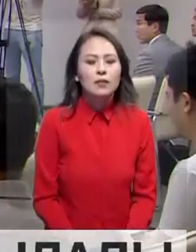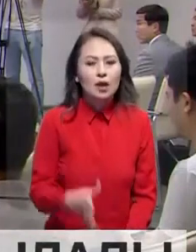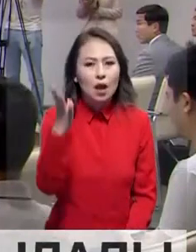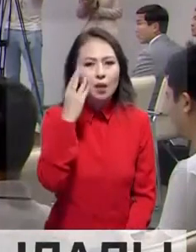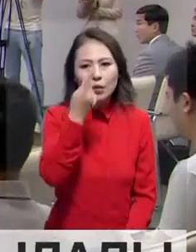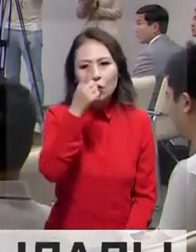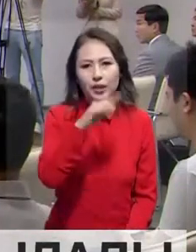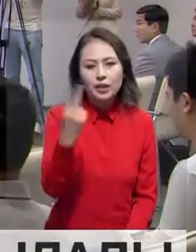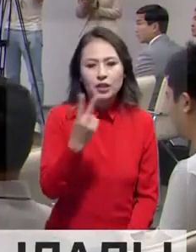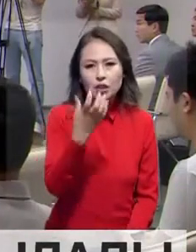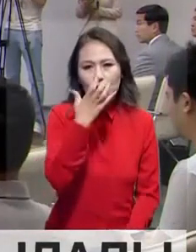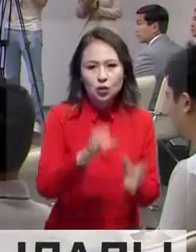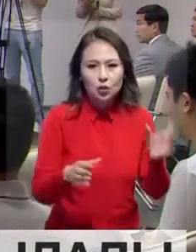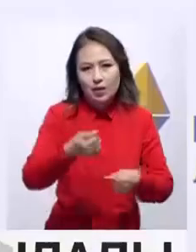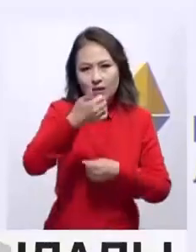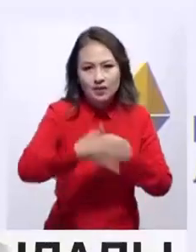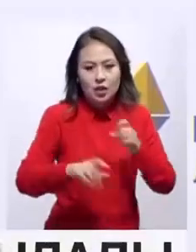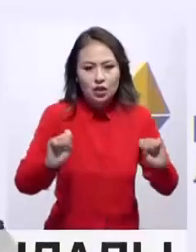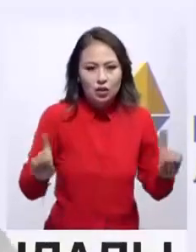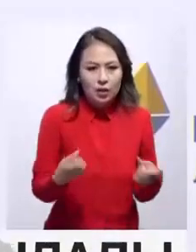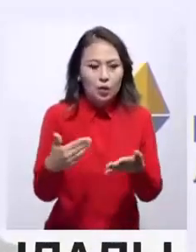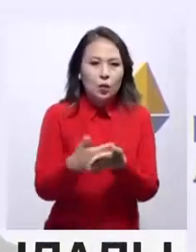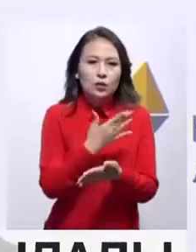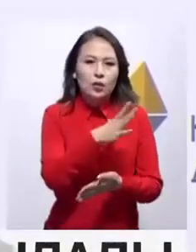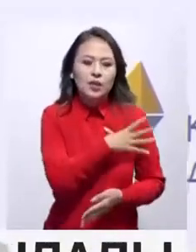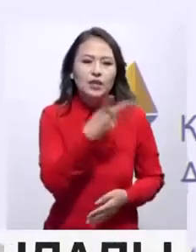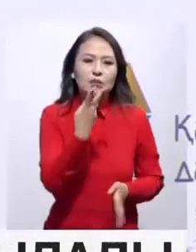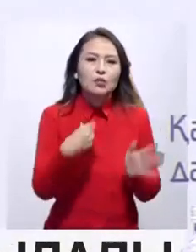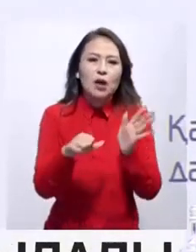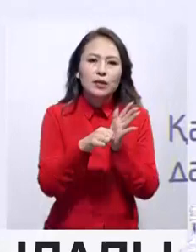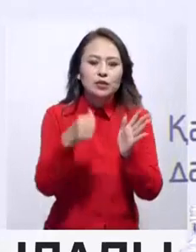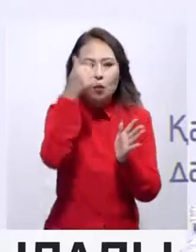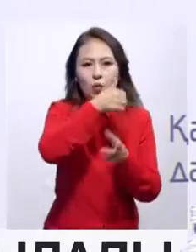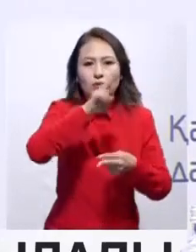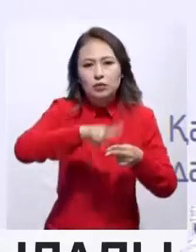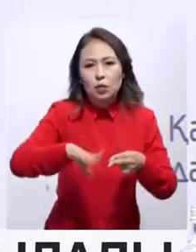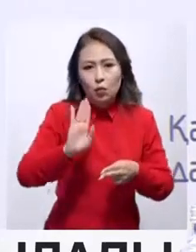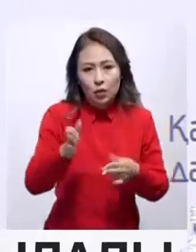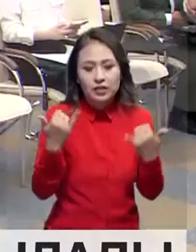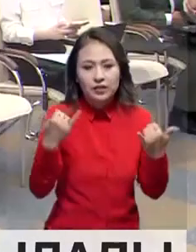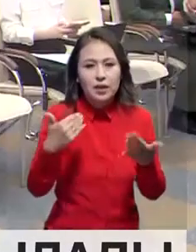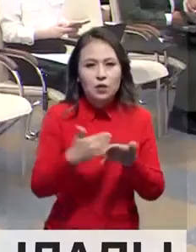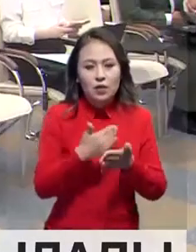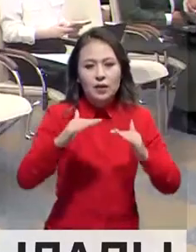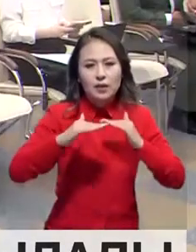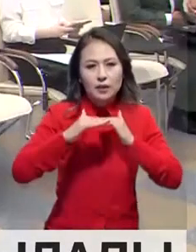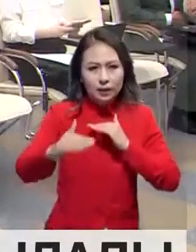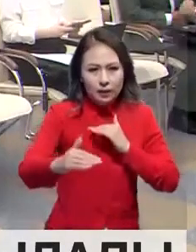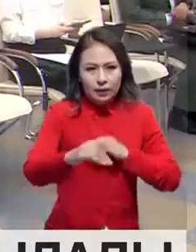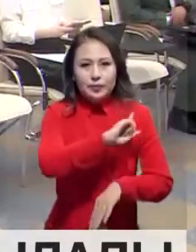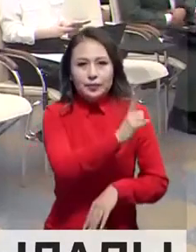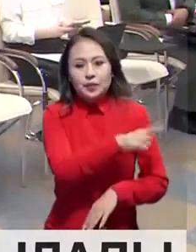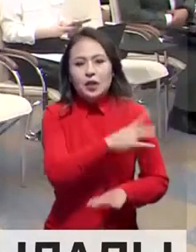Алматыдағы нөмір 2-ші жылу электр орталығын жаңғырту жұмыстары 2026 жылдың соңында аяқталады. Жаңа станцияның жалпы қуаты